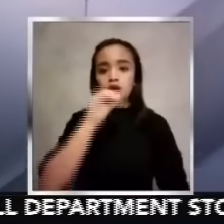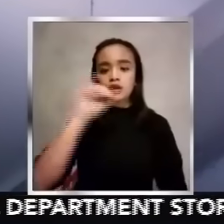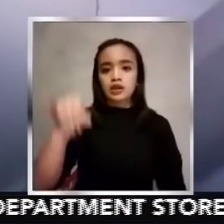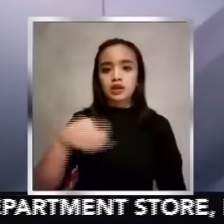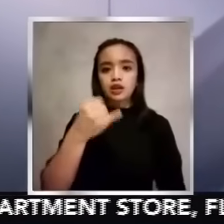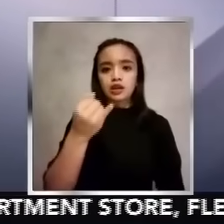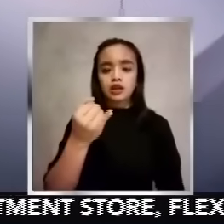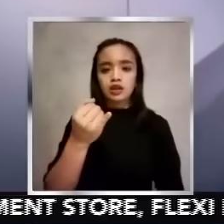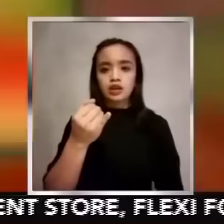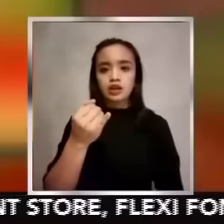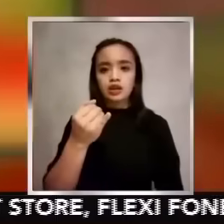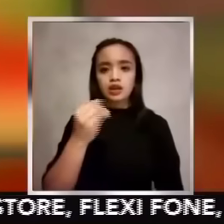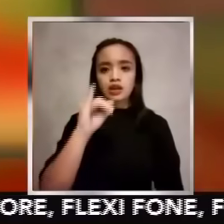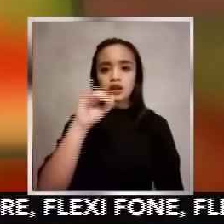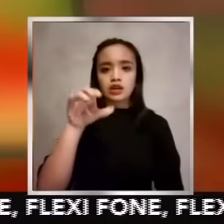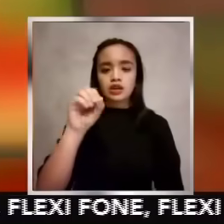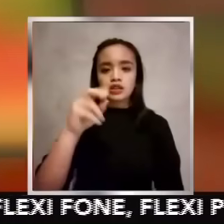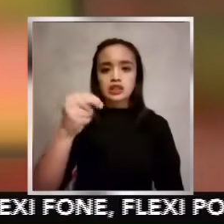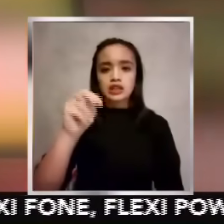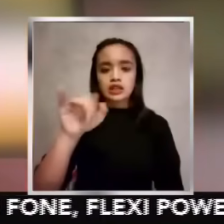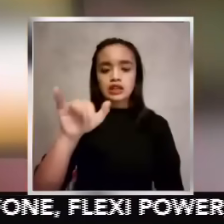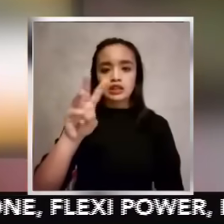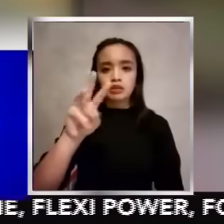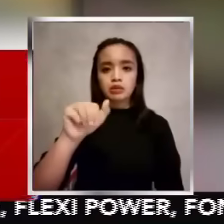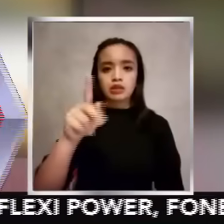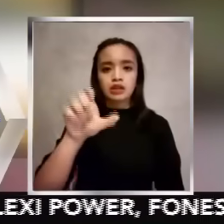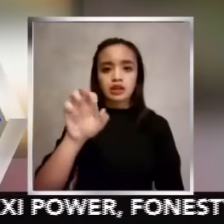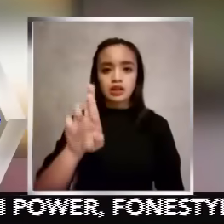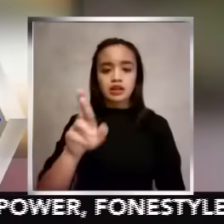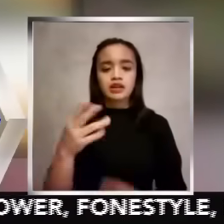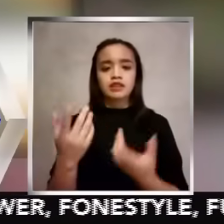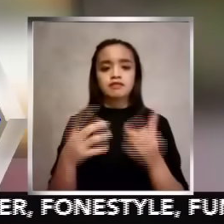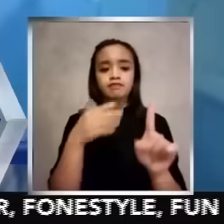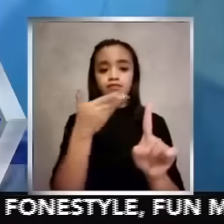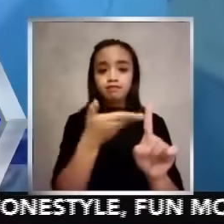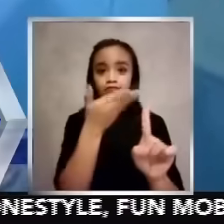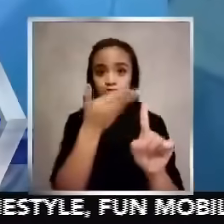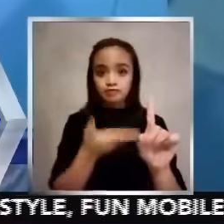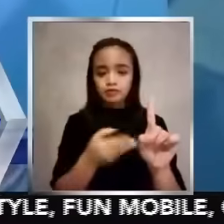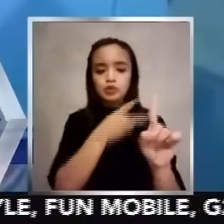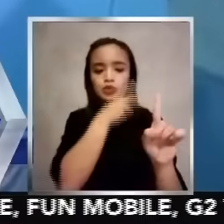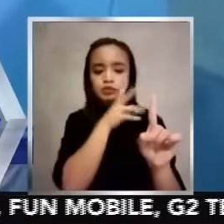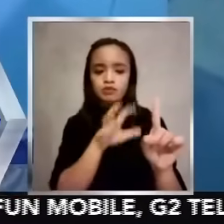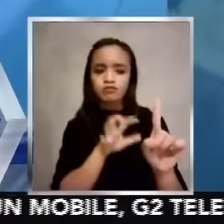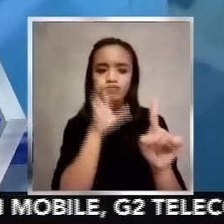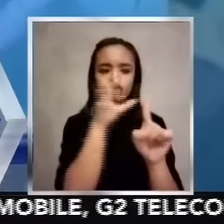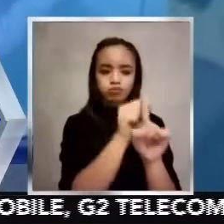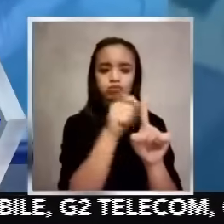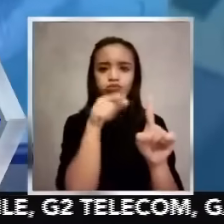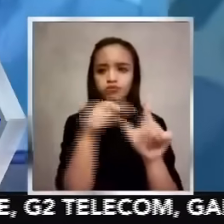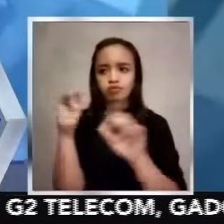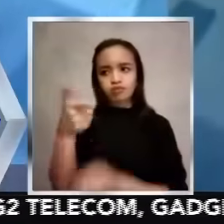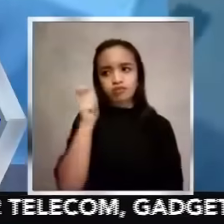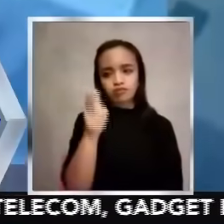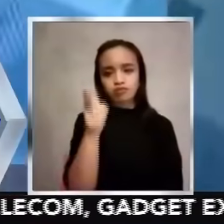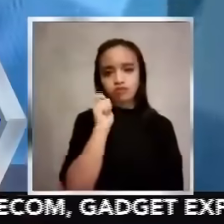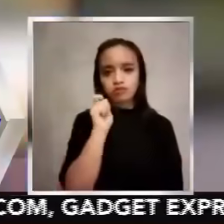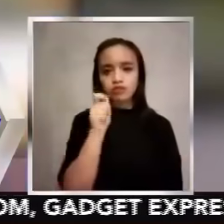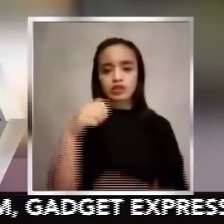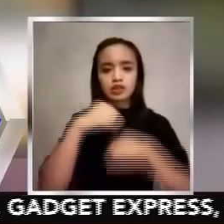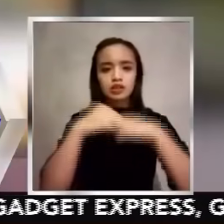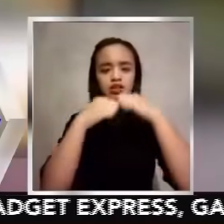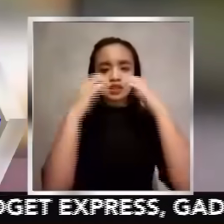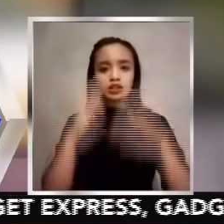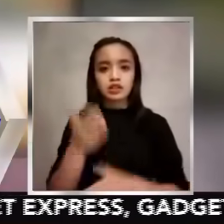DJ Johnny Walker. Sa isang bypass operation, nahuli ang suspect na sangkot umano sa pamaril sa isang municipal engineer noong